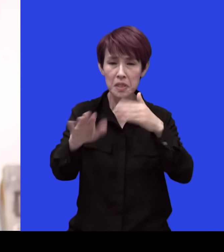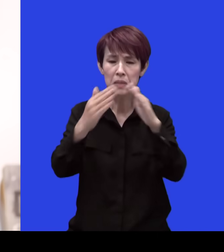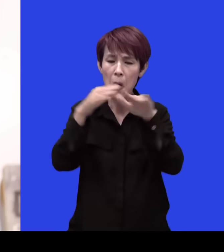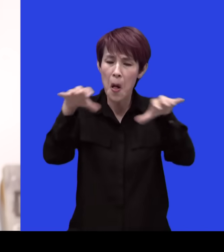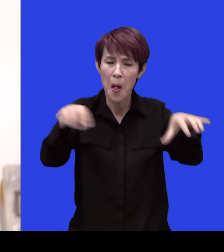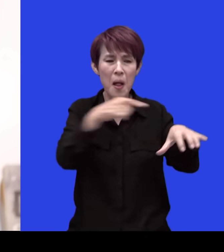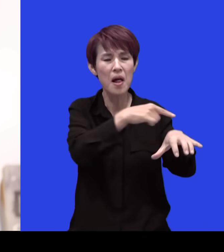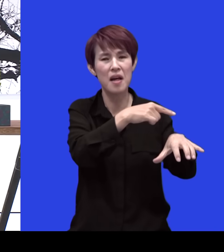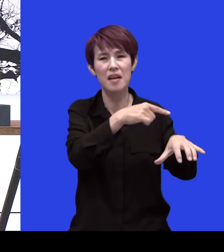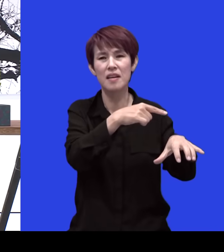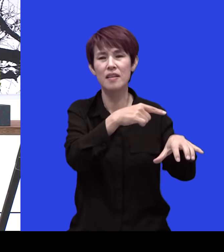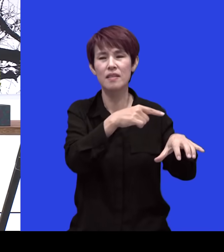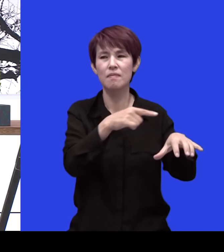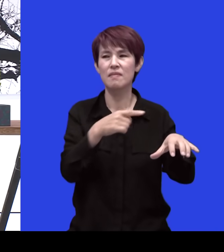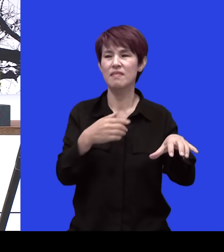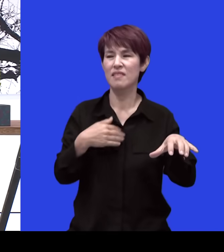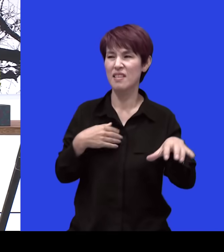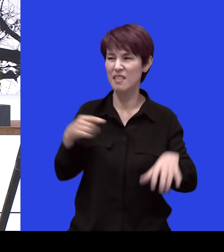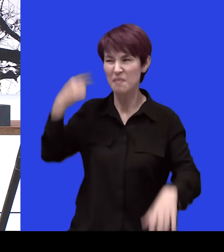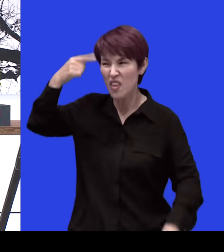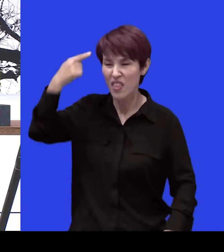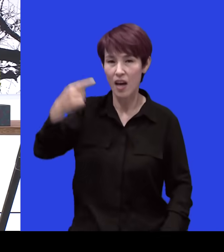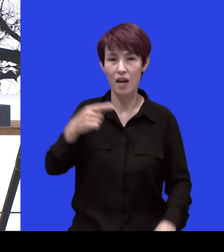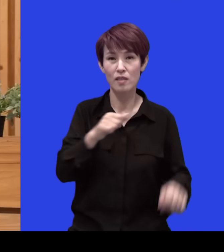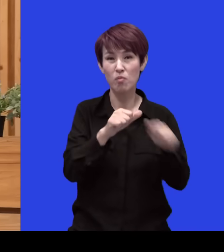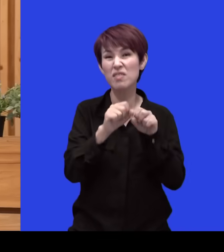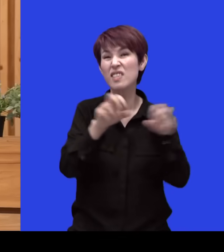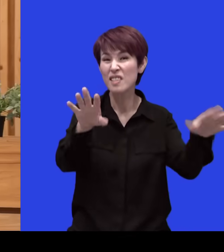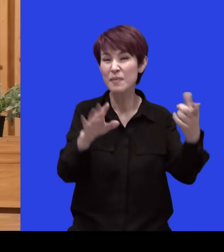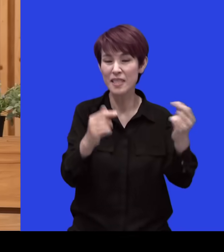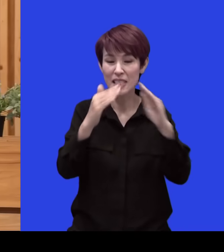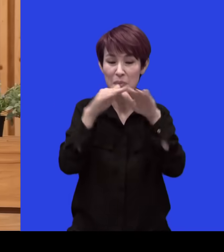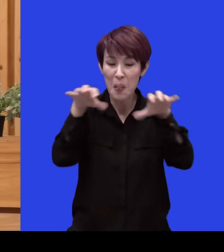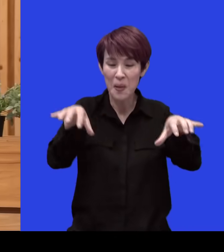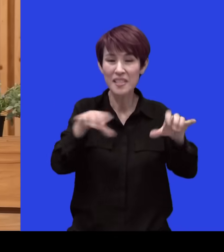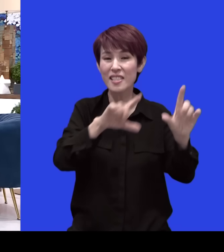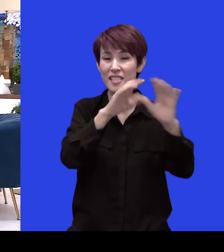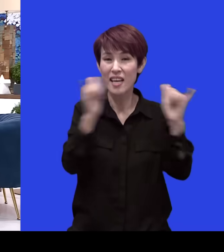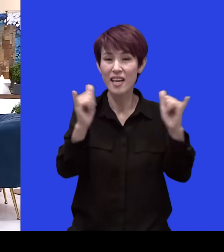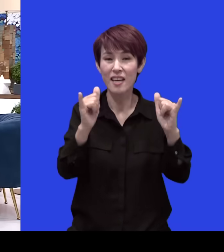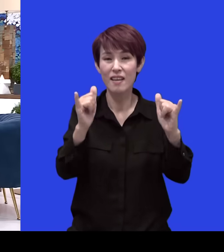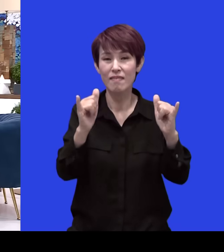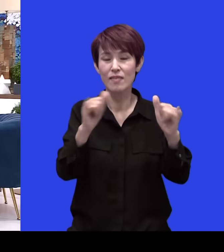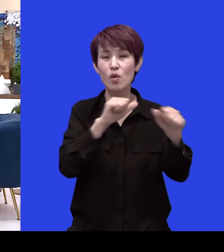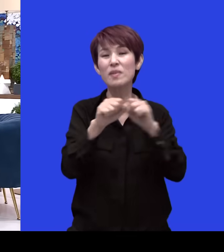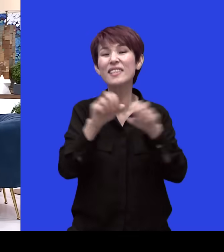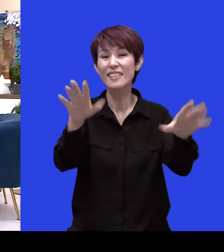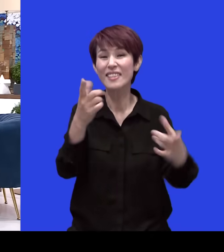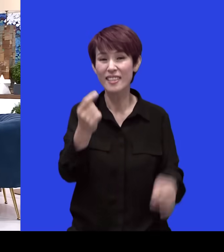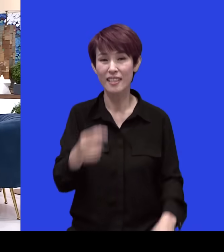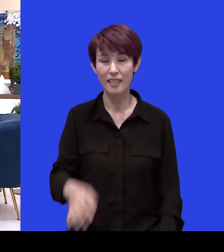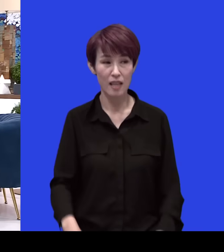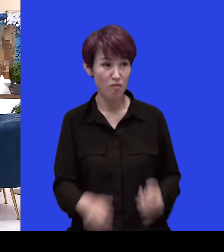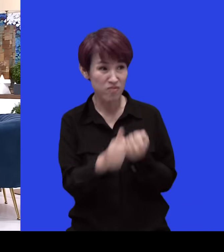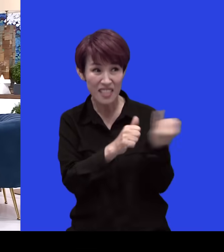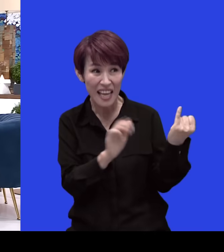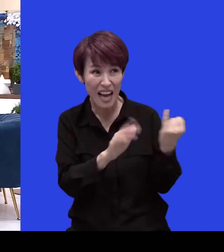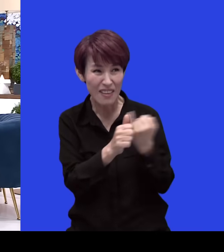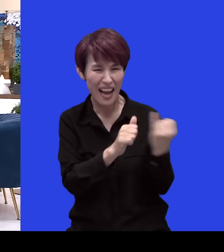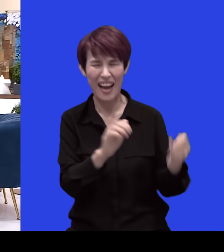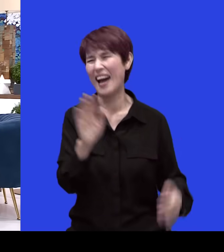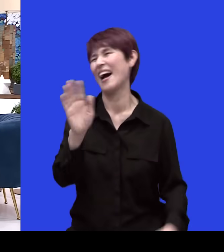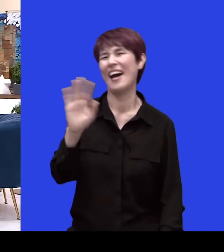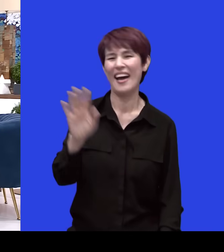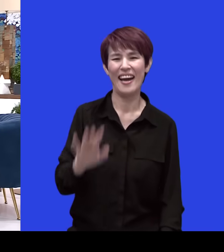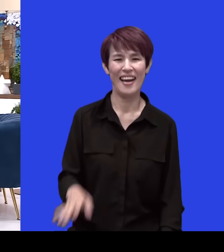사람밖에 아니잖아. 네. 옆집 사람이 혹시 소문내. 사모님이 내신 건 아니겠죠? 예? 사모님이 아니 소문내신 건 우리 아니죠? 사모님이 돈 낼 리는 없죠. 그렇지.